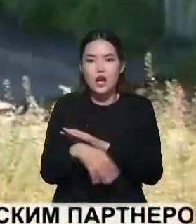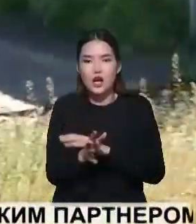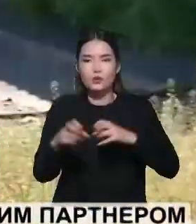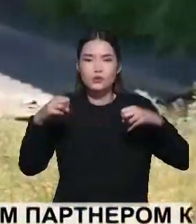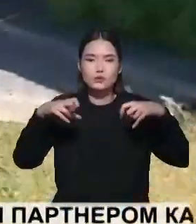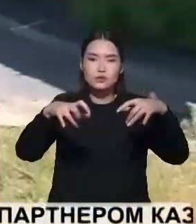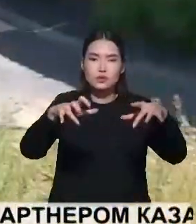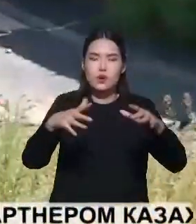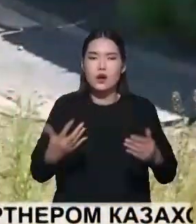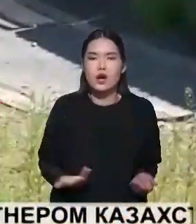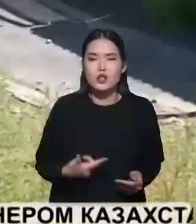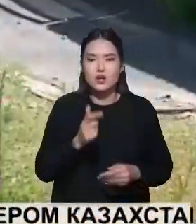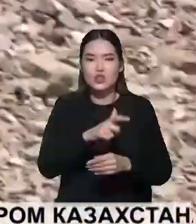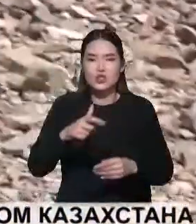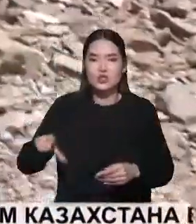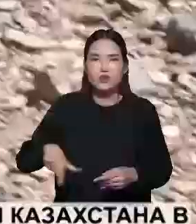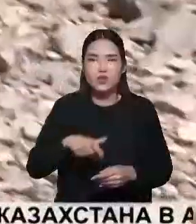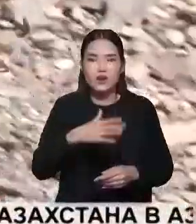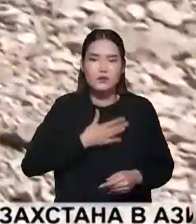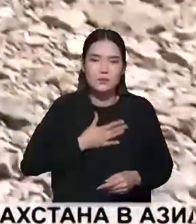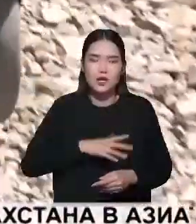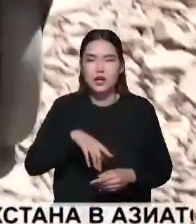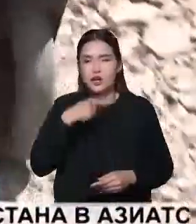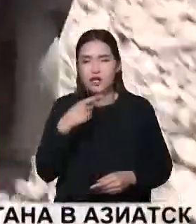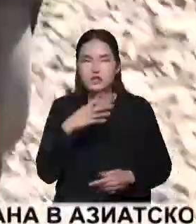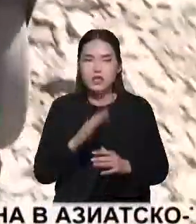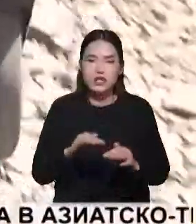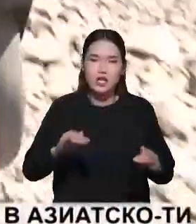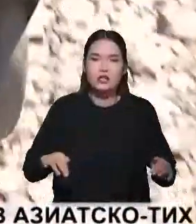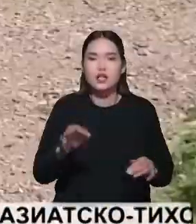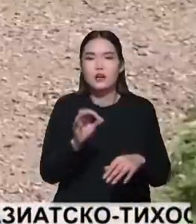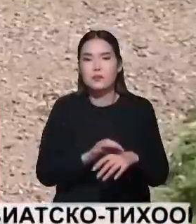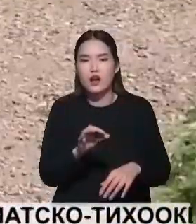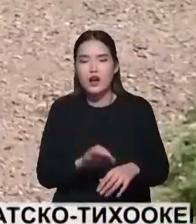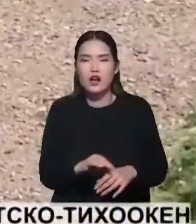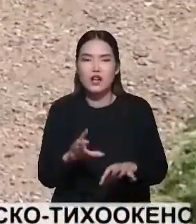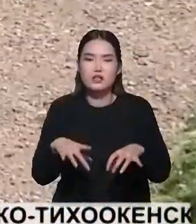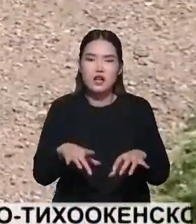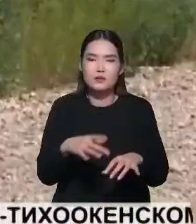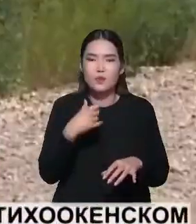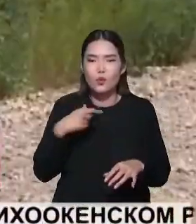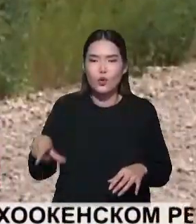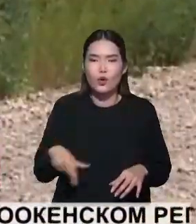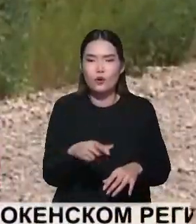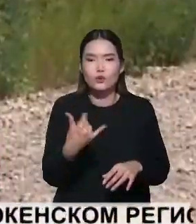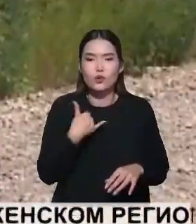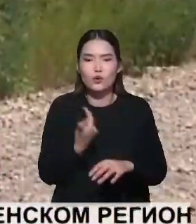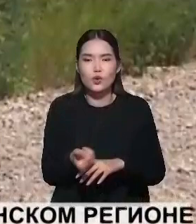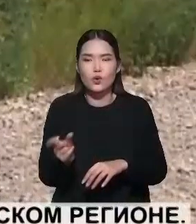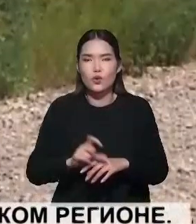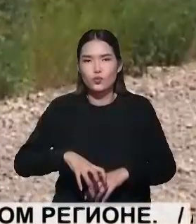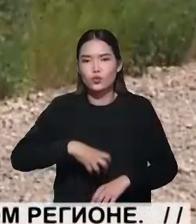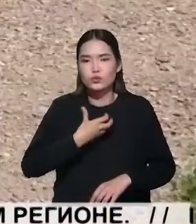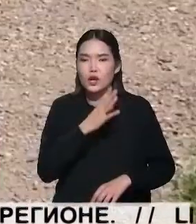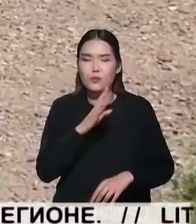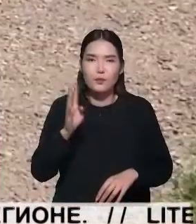волнуют жители и разбитые дороги. Из-за них выходят из строя детские и инвалидные коляски. У нас дорога ужасная. Ну вот ходят мамы,